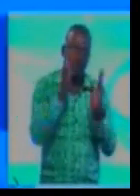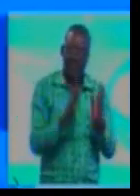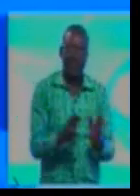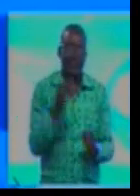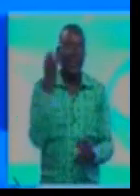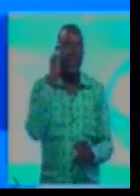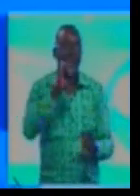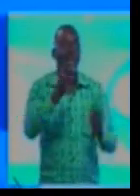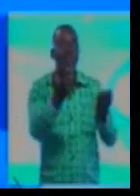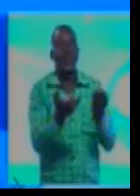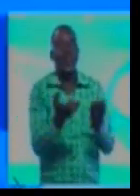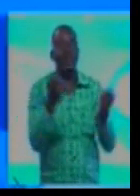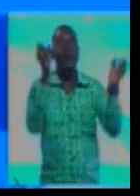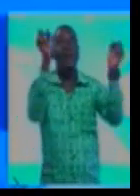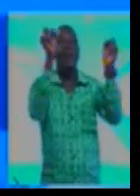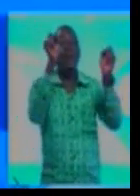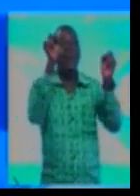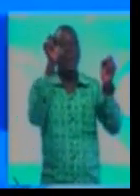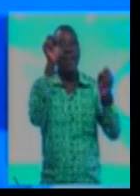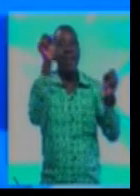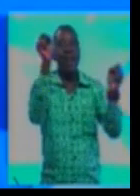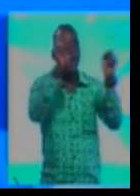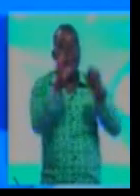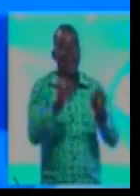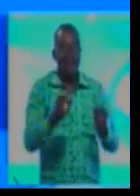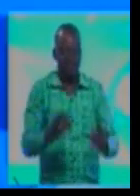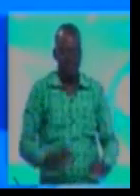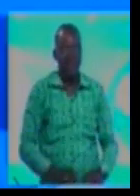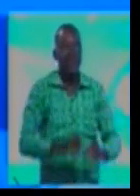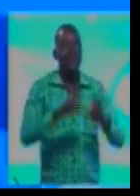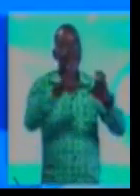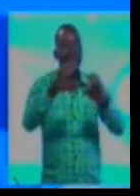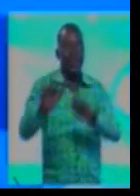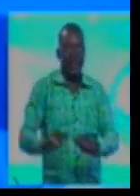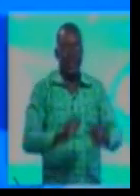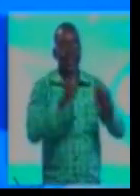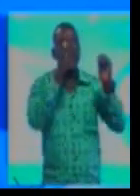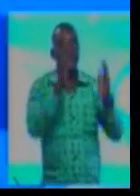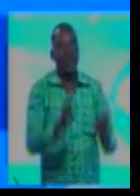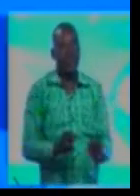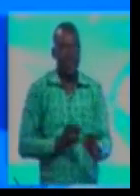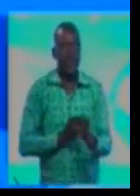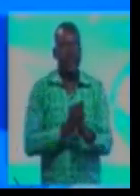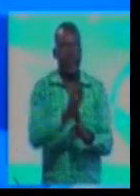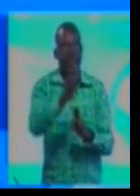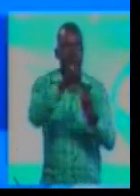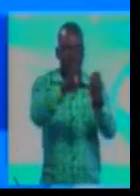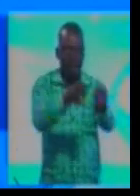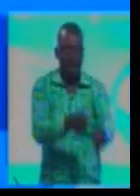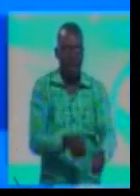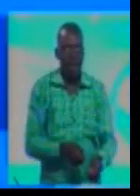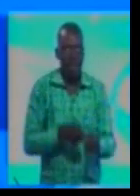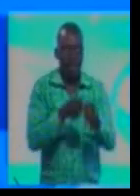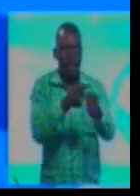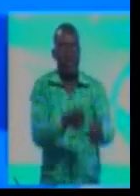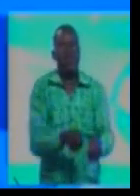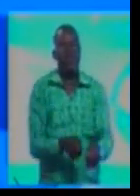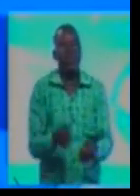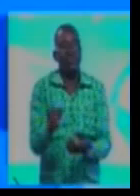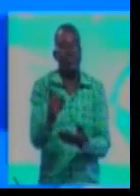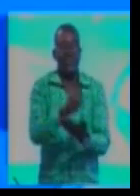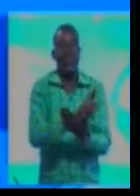veut aussi un cadre de récompense des acteurs de la filière avicole. Bernard